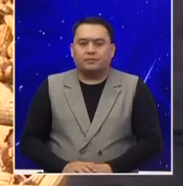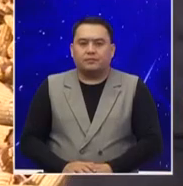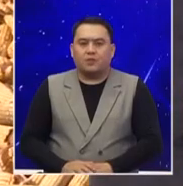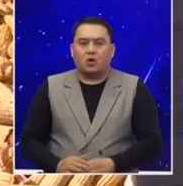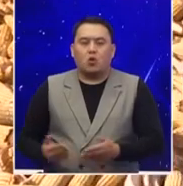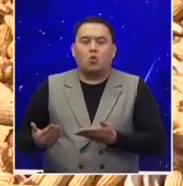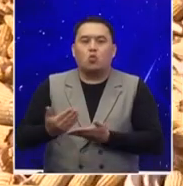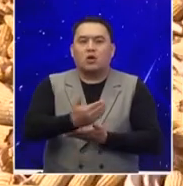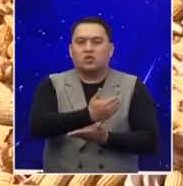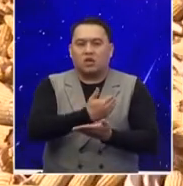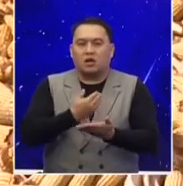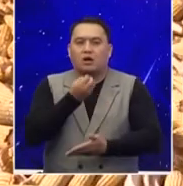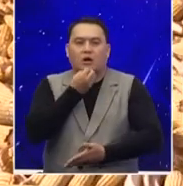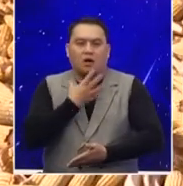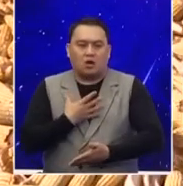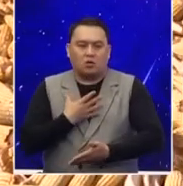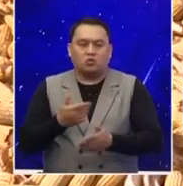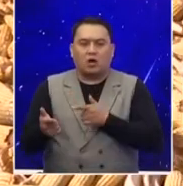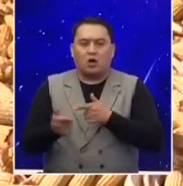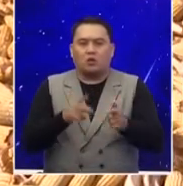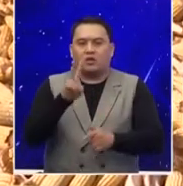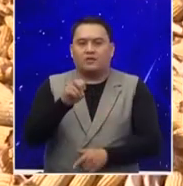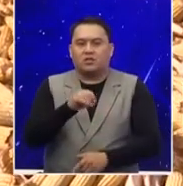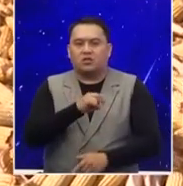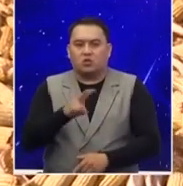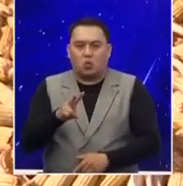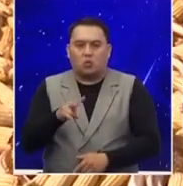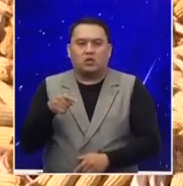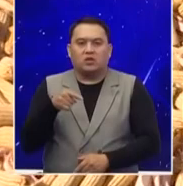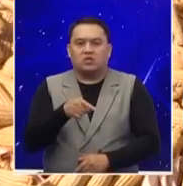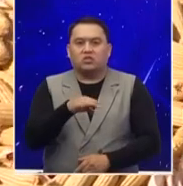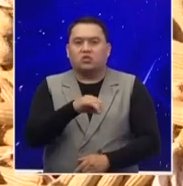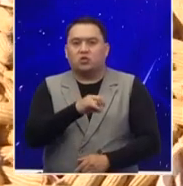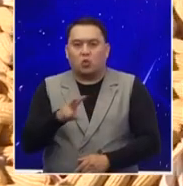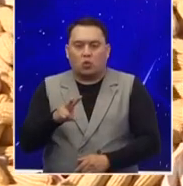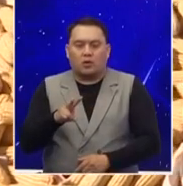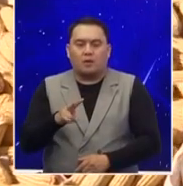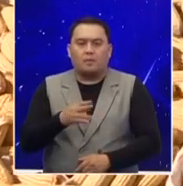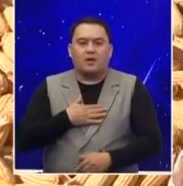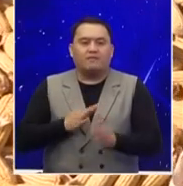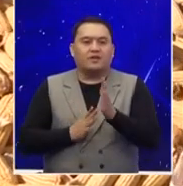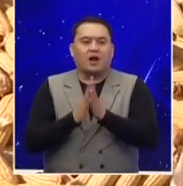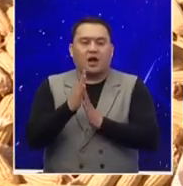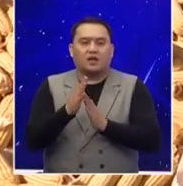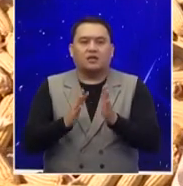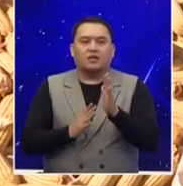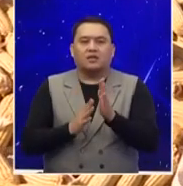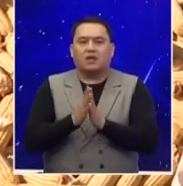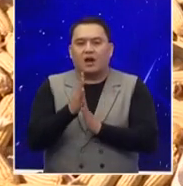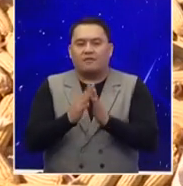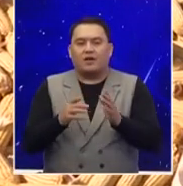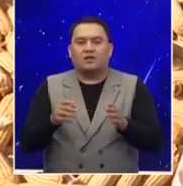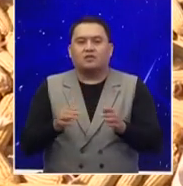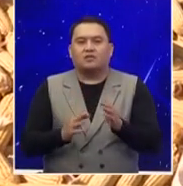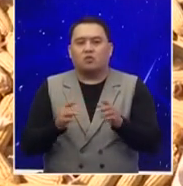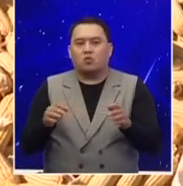Урожай в этом году хороший. Кукурузы в зерне мы заготовили 200 тонн, а в початках 1000 тонн. Помимо этого мы выращиваем многолетние травы на сено. Валовой